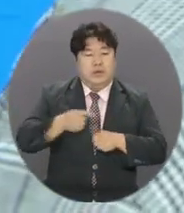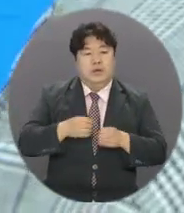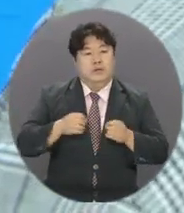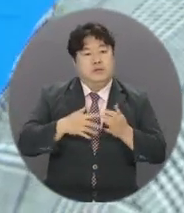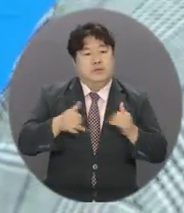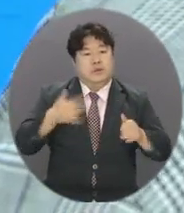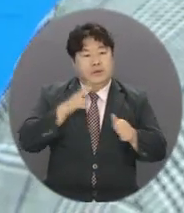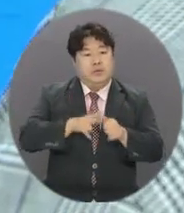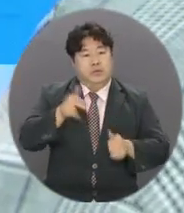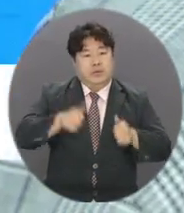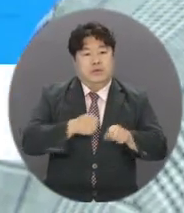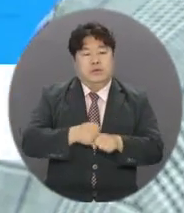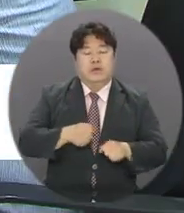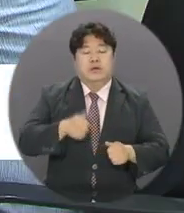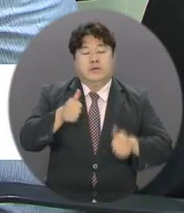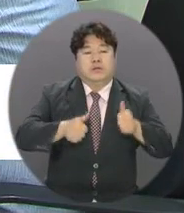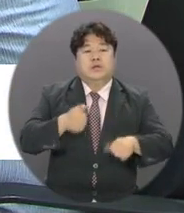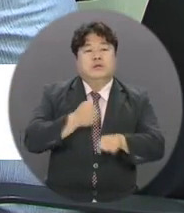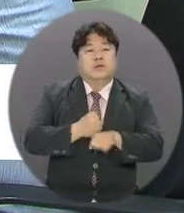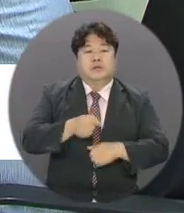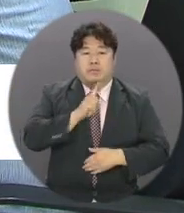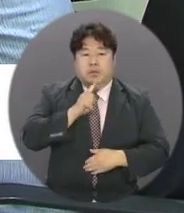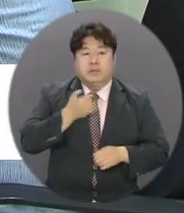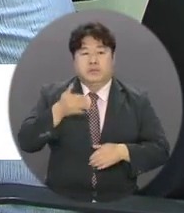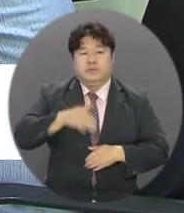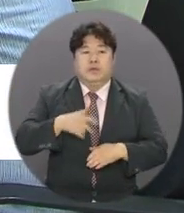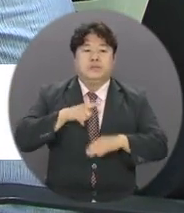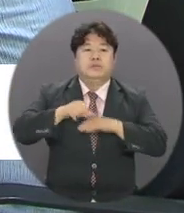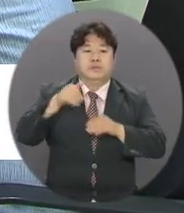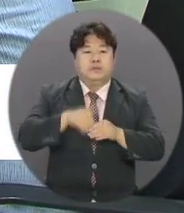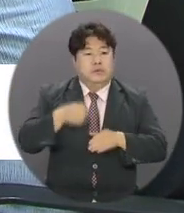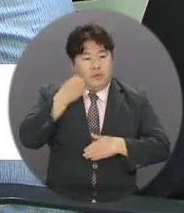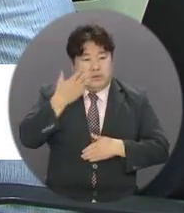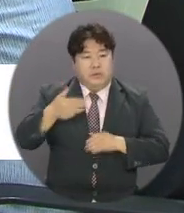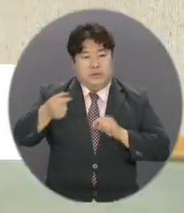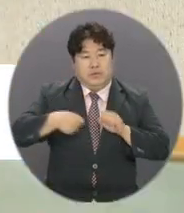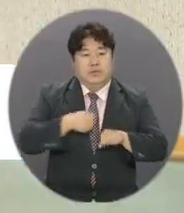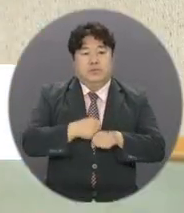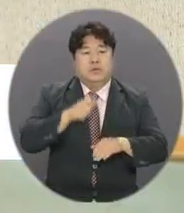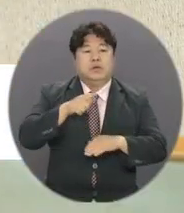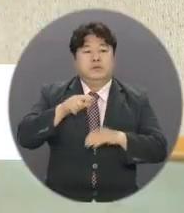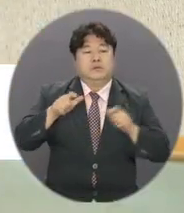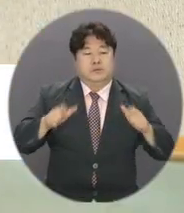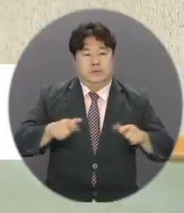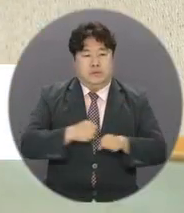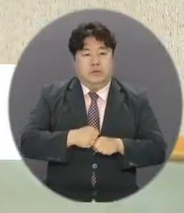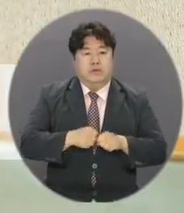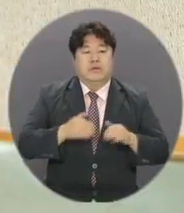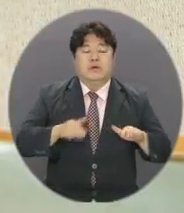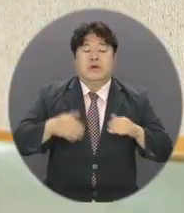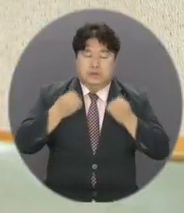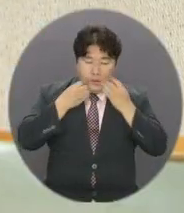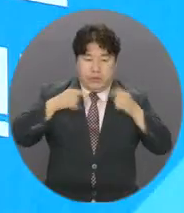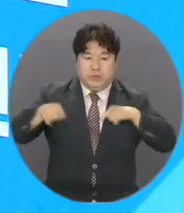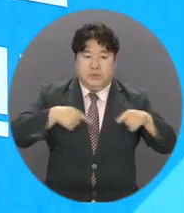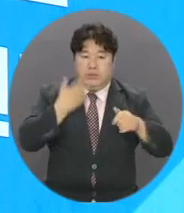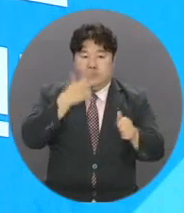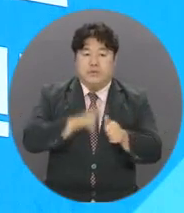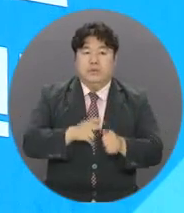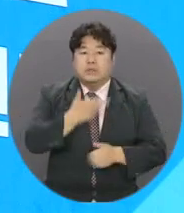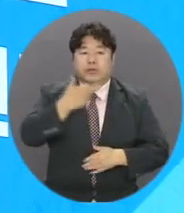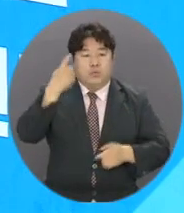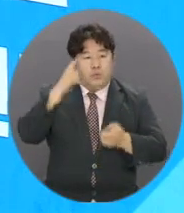다시 치러야 한다는 의견도 있지만 지방선거를 8달 앞두고 지역에서 선제적으로 이루어지는 새로운 정치적 시도란 점에서